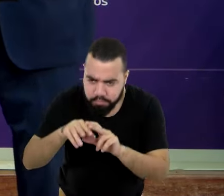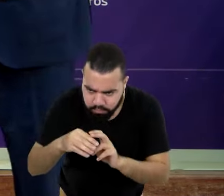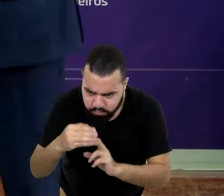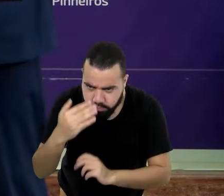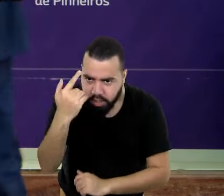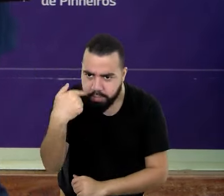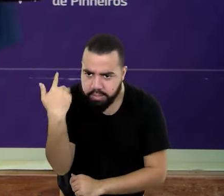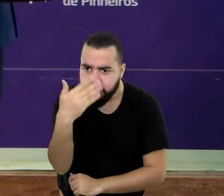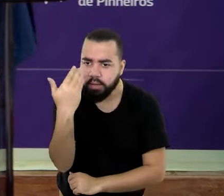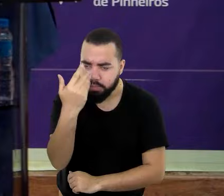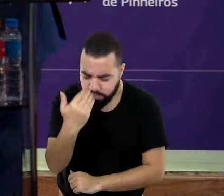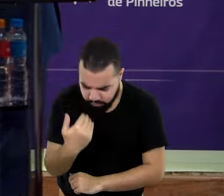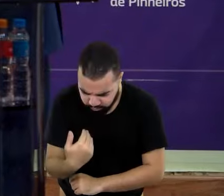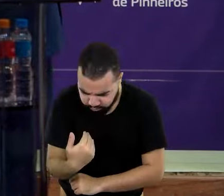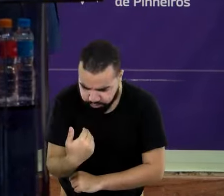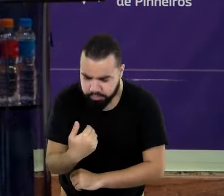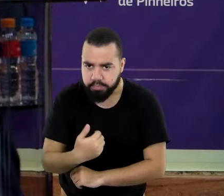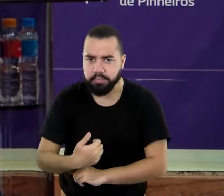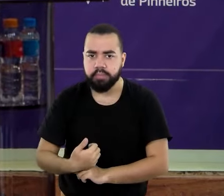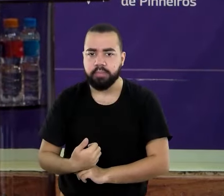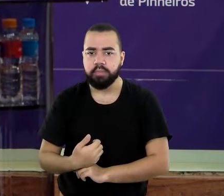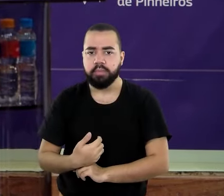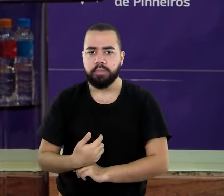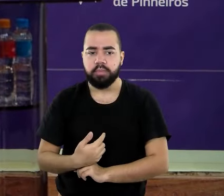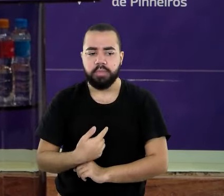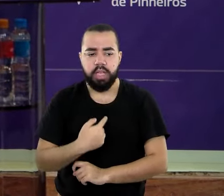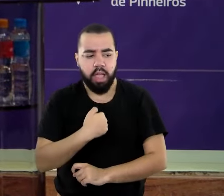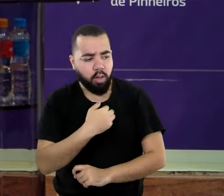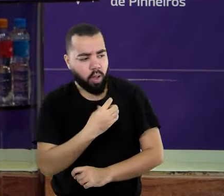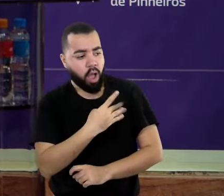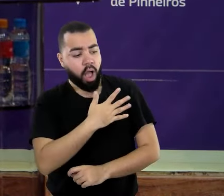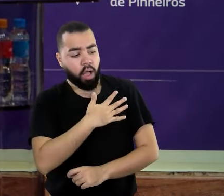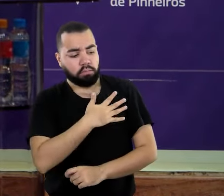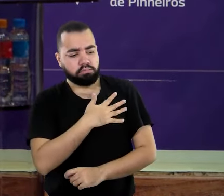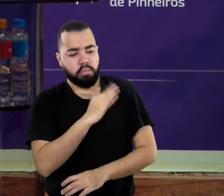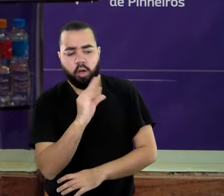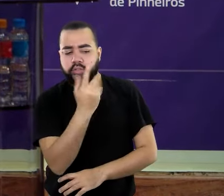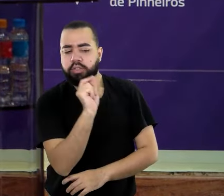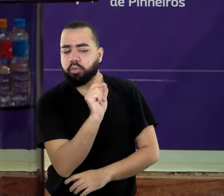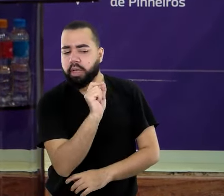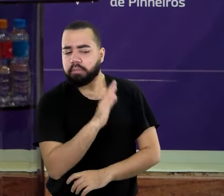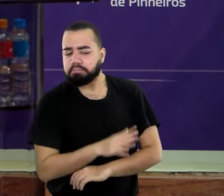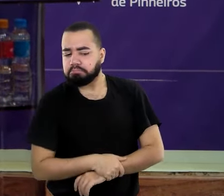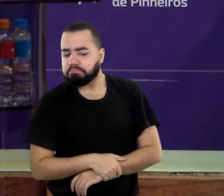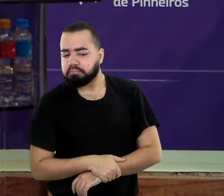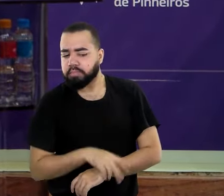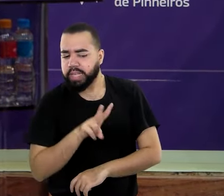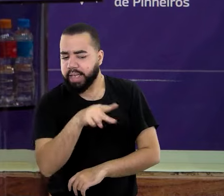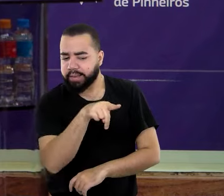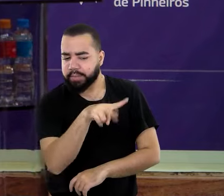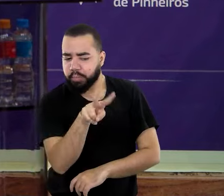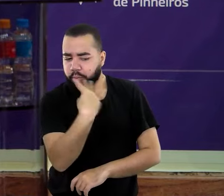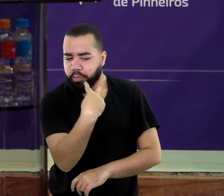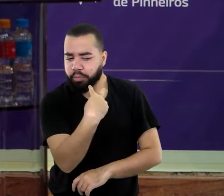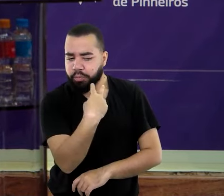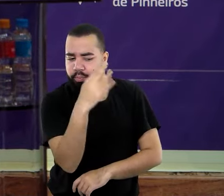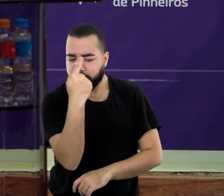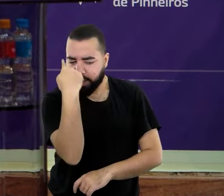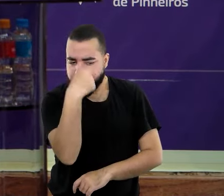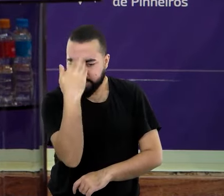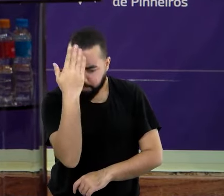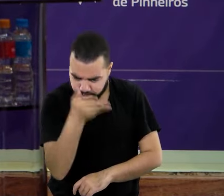cabeça. 나는 가슴이 들컥 내려앉았습니다. Eu falei: "Nossa, o que será que aconteceu?" 왜냐하면 우리 작은 개척교회는